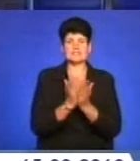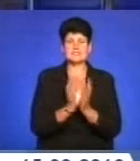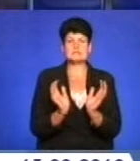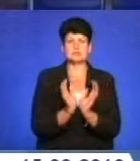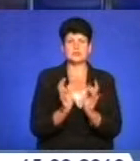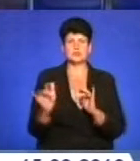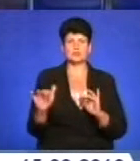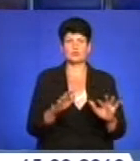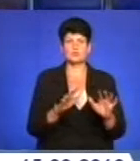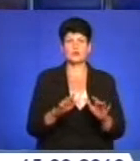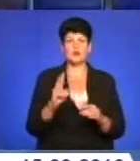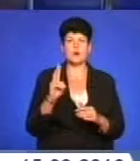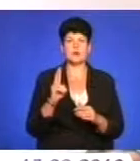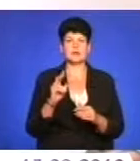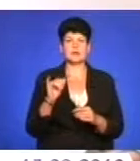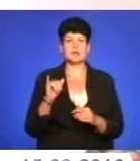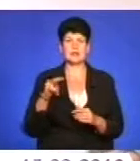події Іловайського котла.